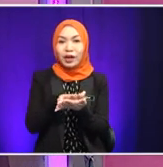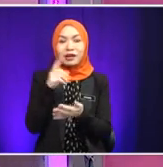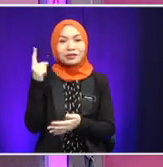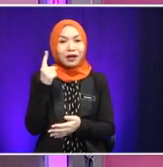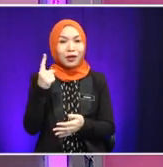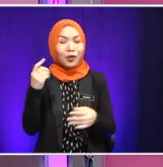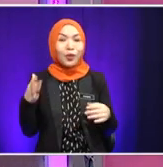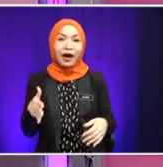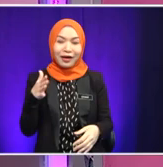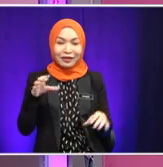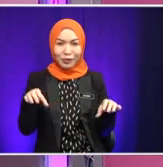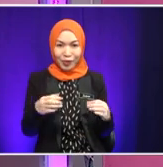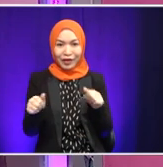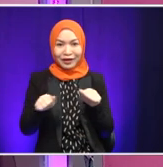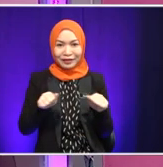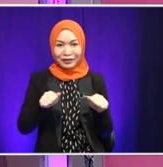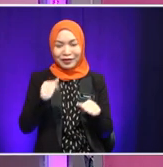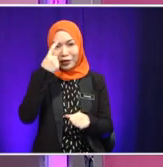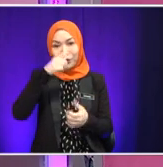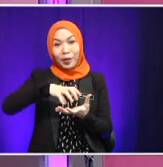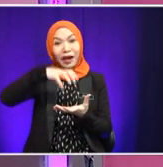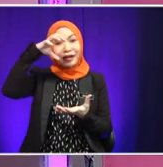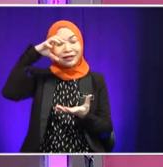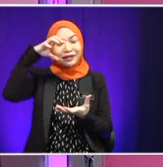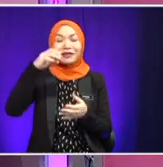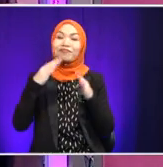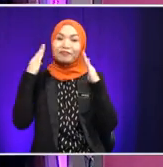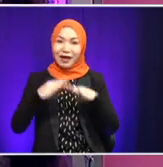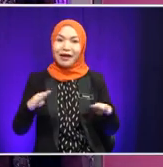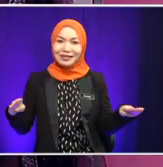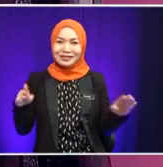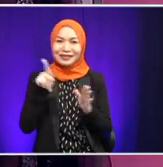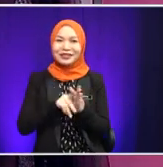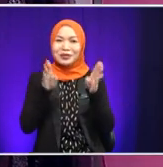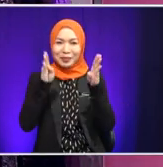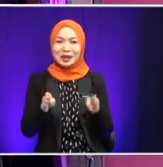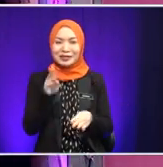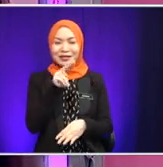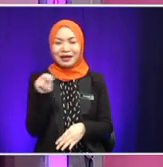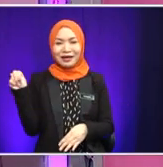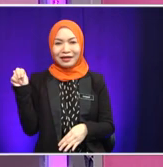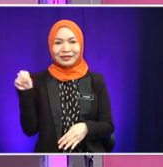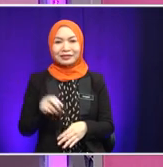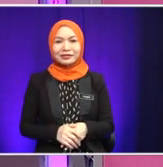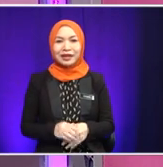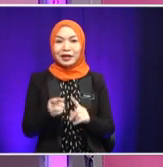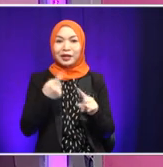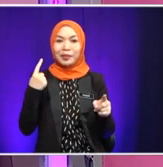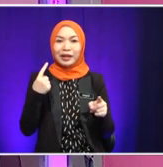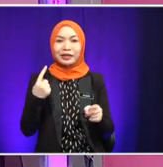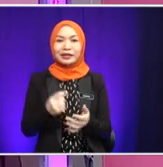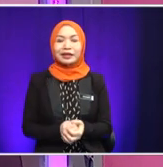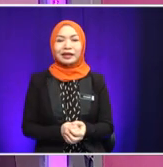activity untuk mengailkan bahasa kebangsaan kita Oke dan seterusnya dari sini bangsa ini bagaimana berbagai